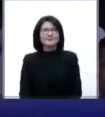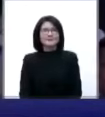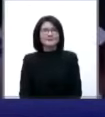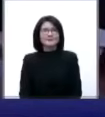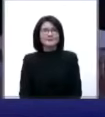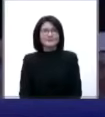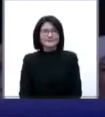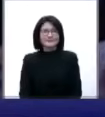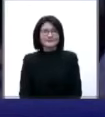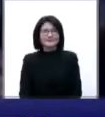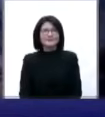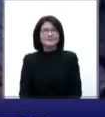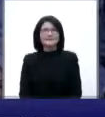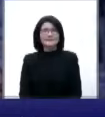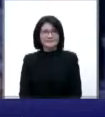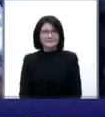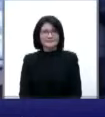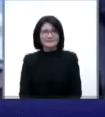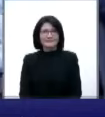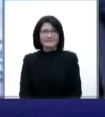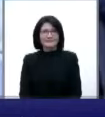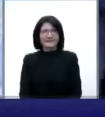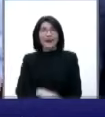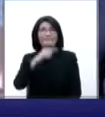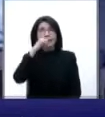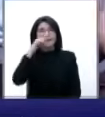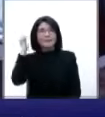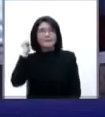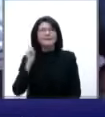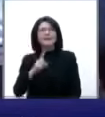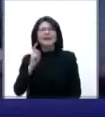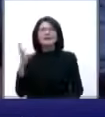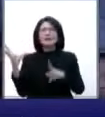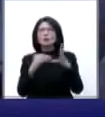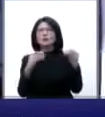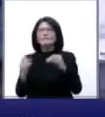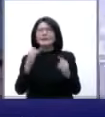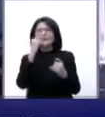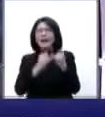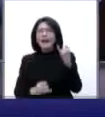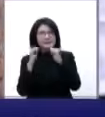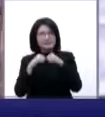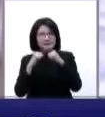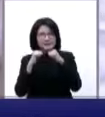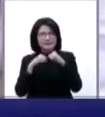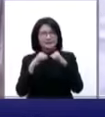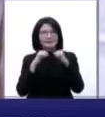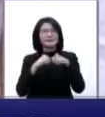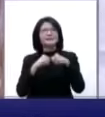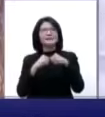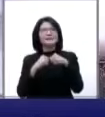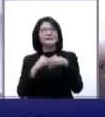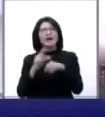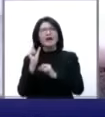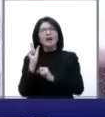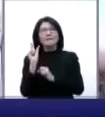semalam tidak begitu Jadi ee Eh kalau kita mengatakan jenuin atau tidak begitu ya ya ini adalah Sepertinya di